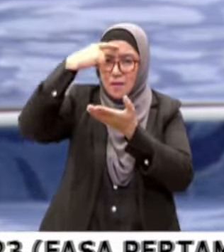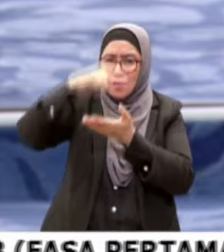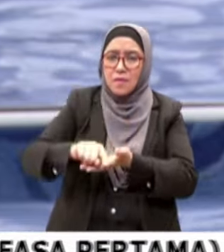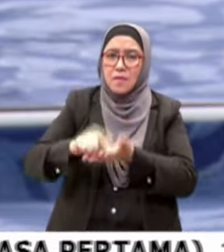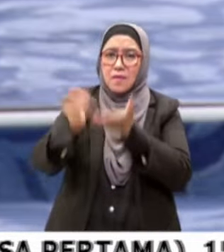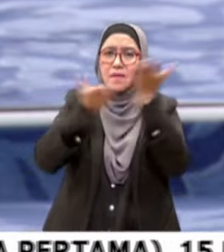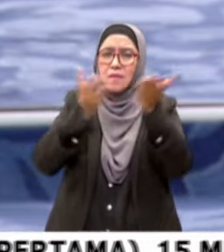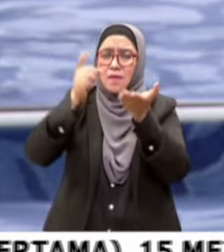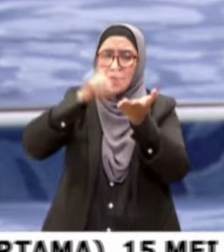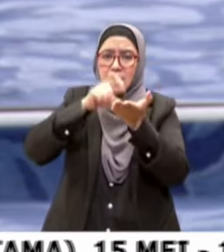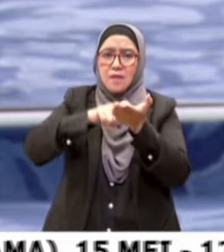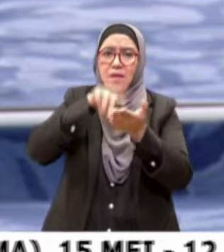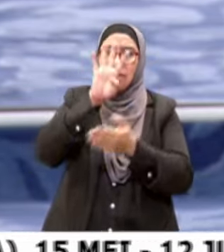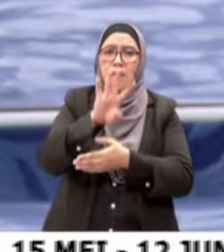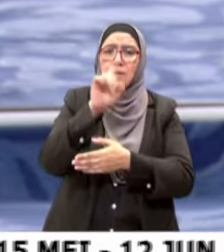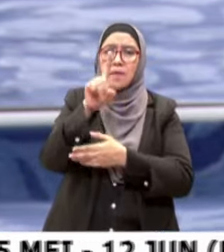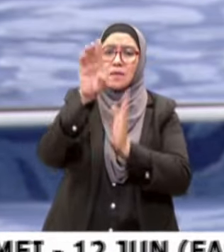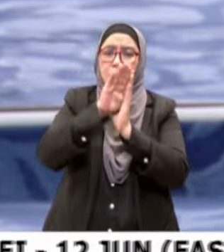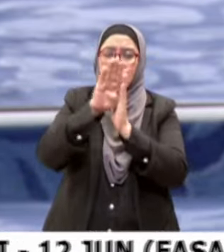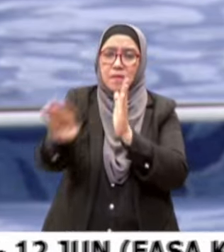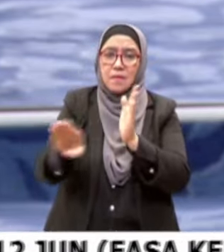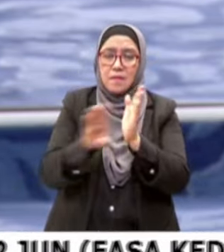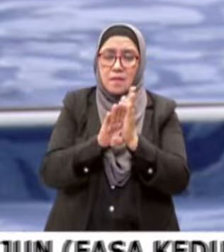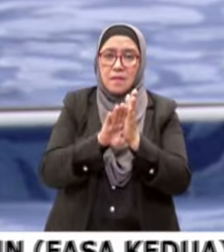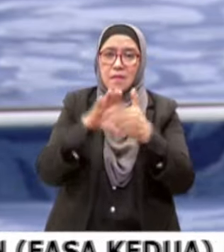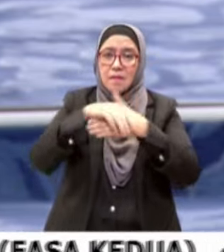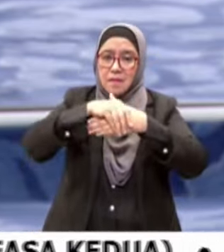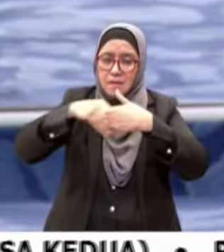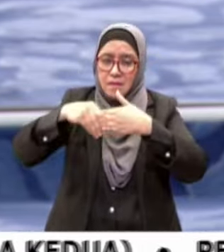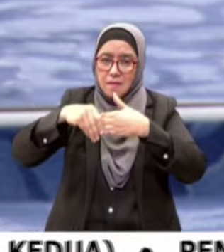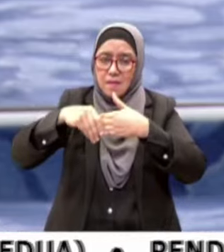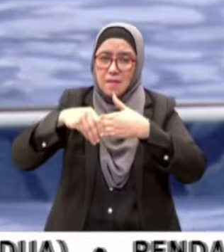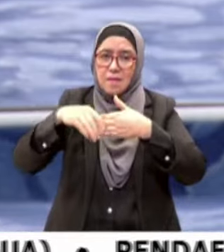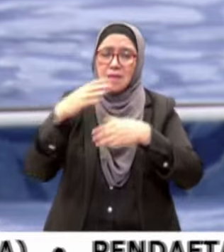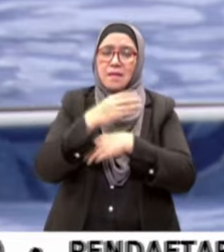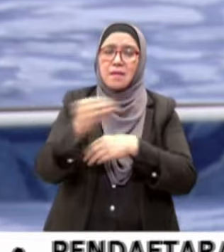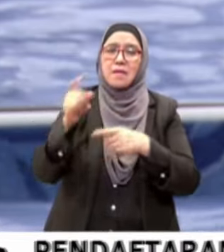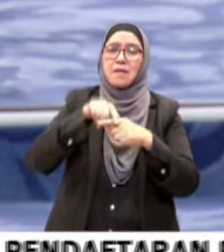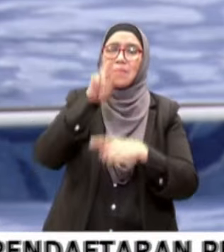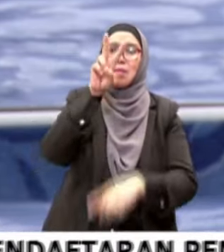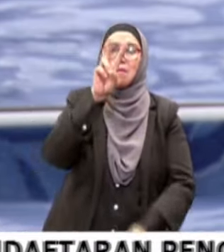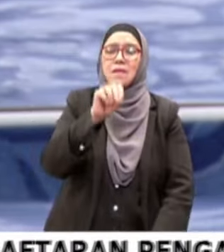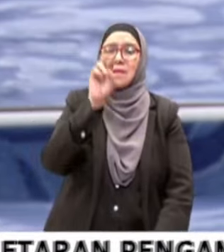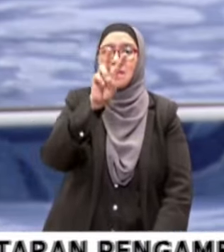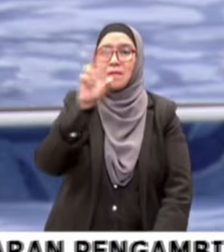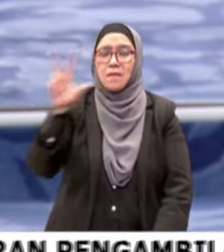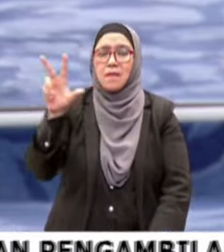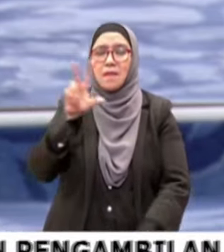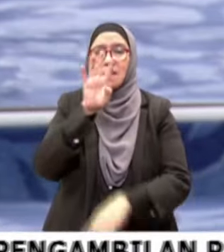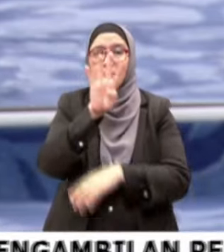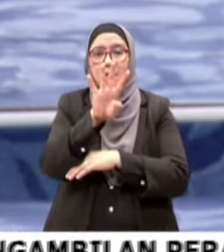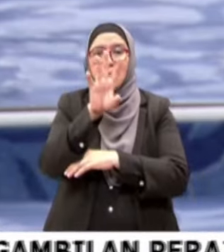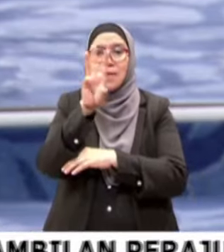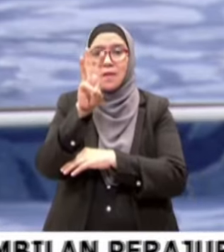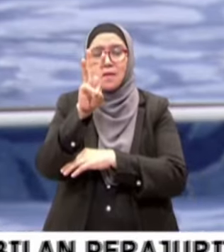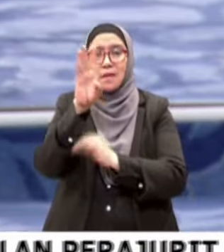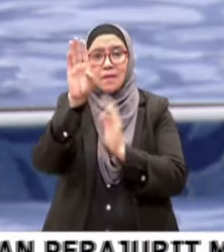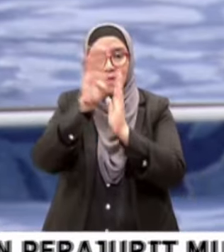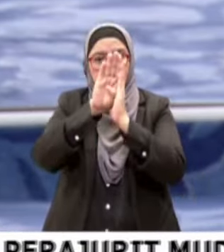41 billion Ringgit dan 2023 46 pilihan